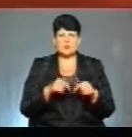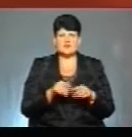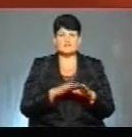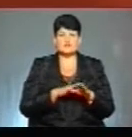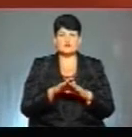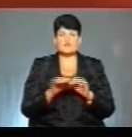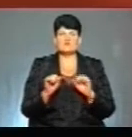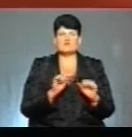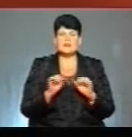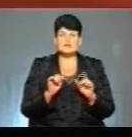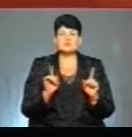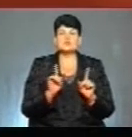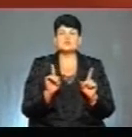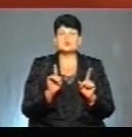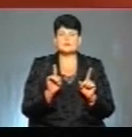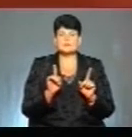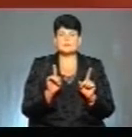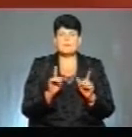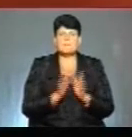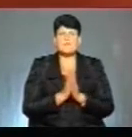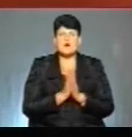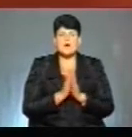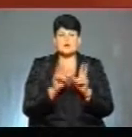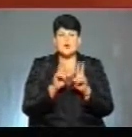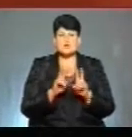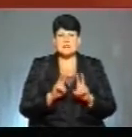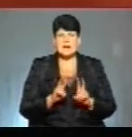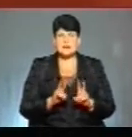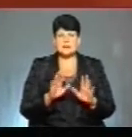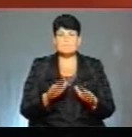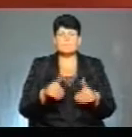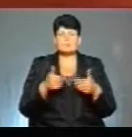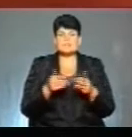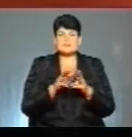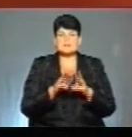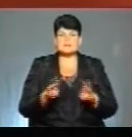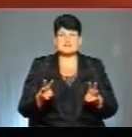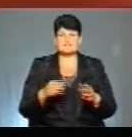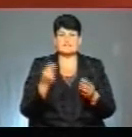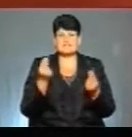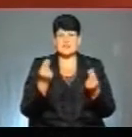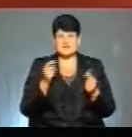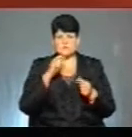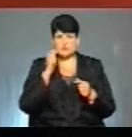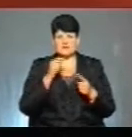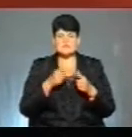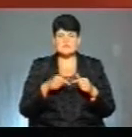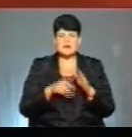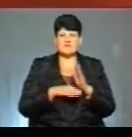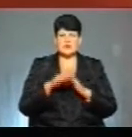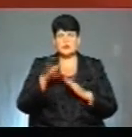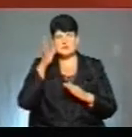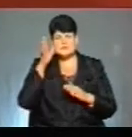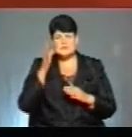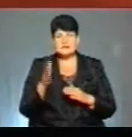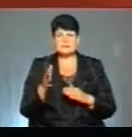виконавчої влади щодо прохання розглянути пропозиції Міністерства фінансів України у сферах вищої освіти та